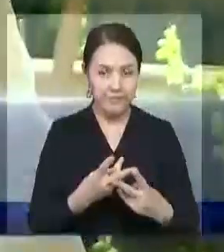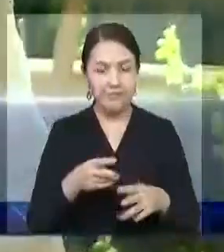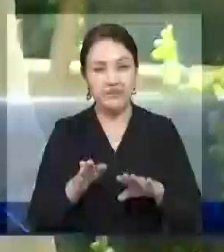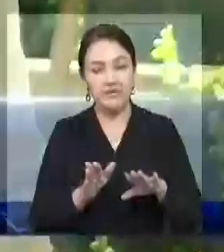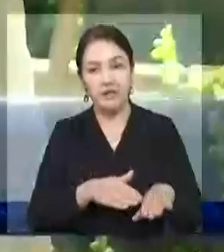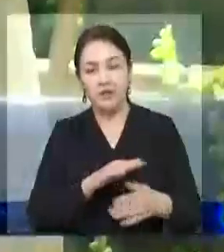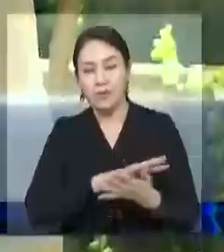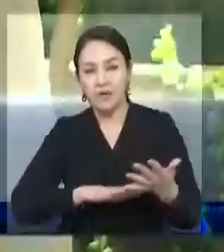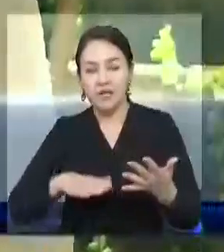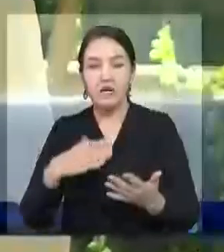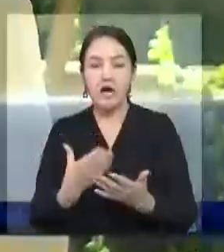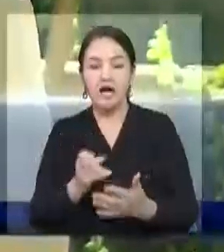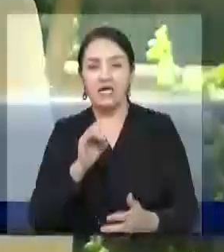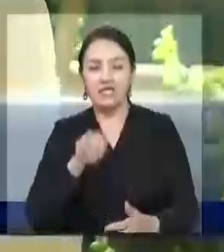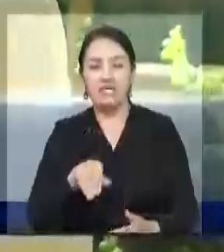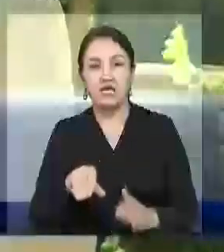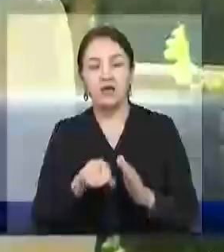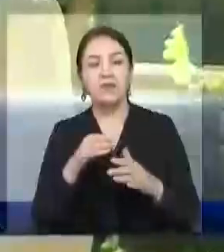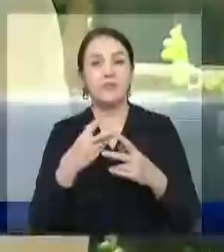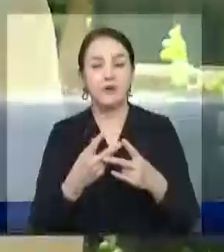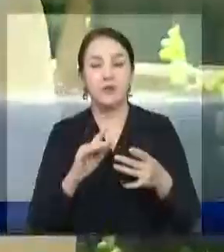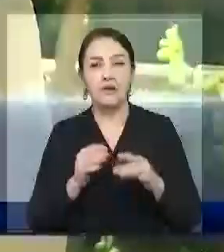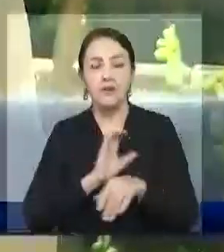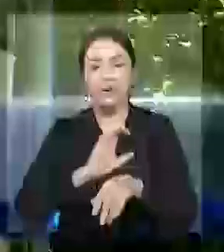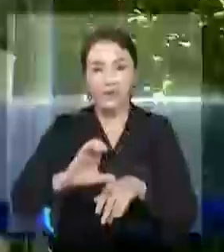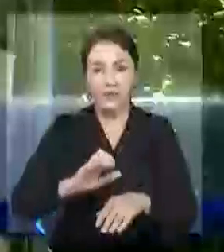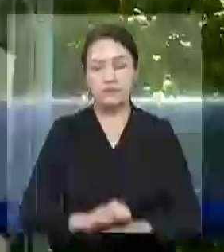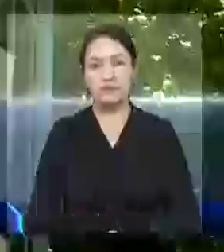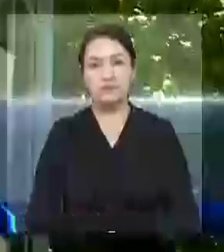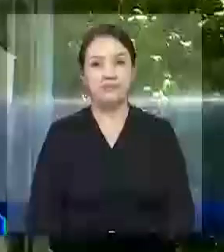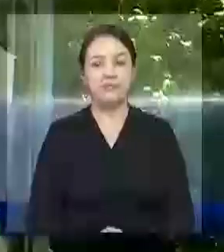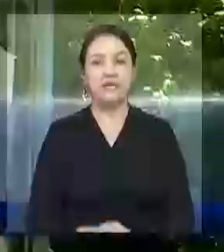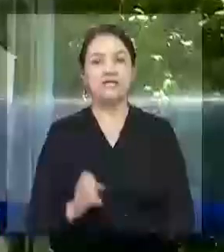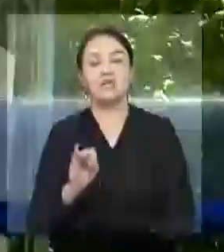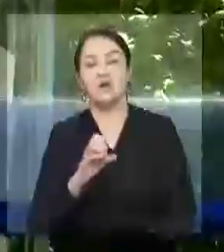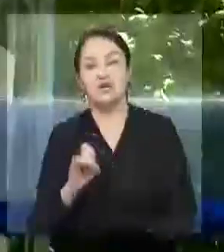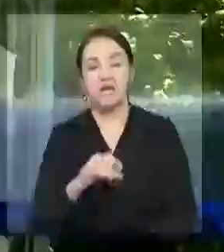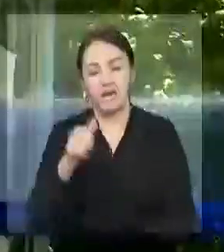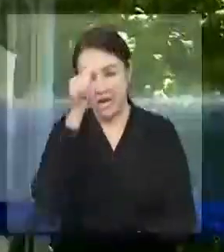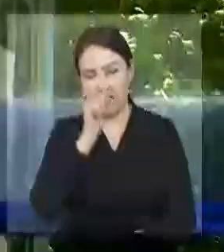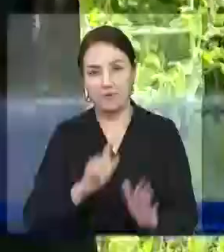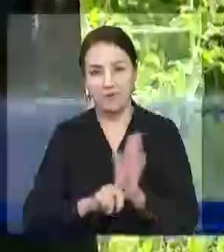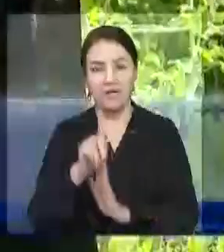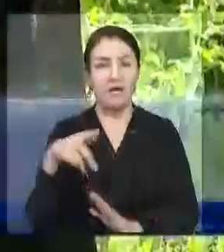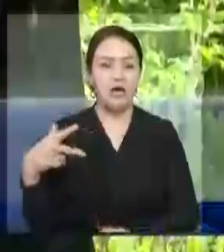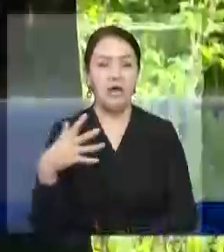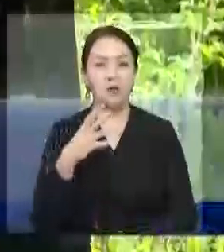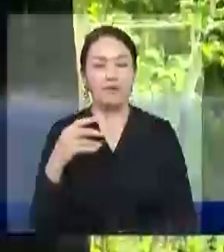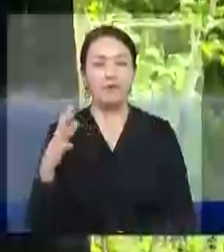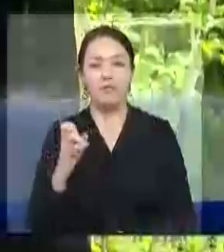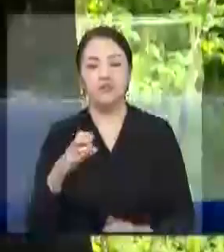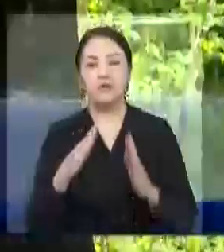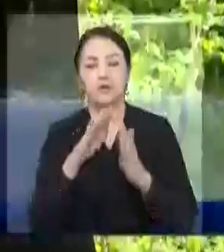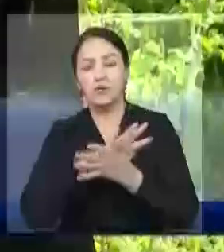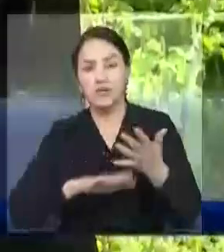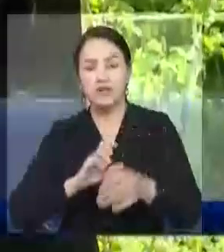өзіміз толтырған актерді әкімдіктің әлеуметтік бөліміне жолдаймыз. Сәуір айы басталғалы Алматы ауданы бойынша 3550 үй иесінен өтініш